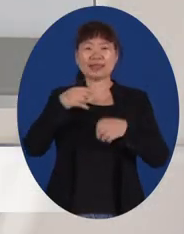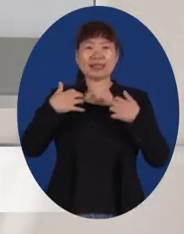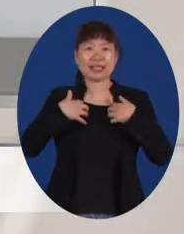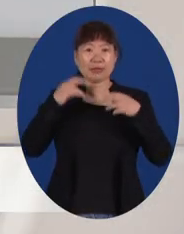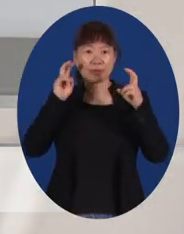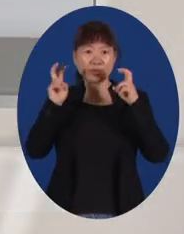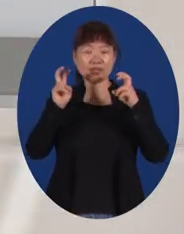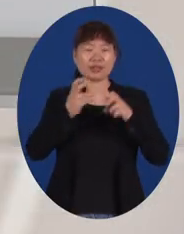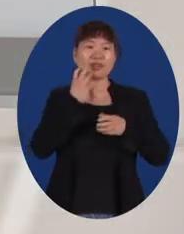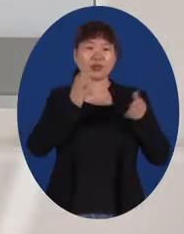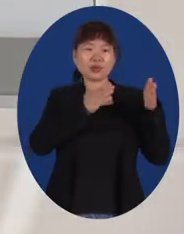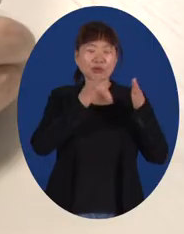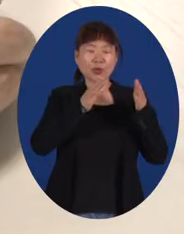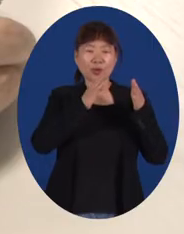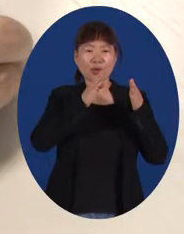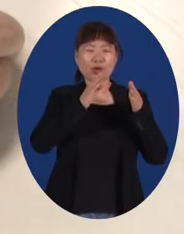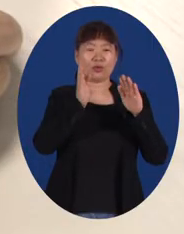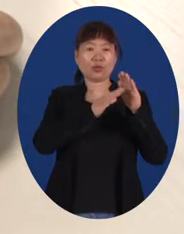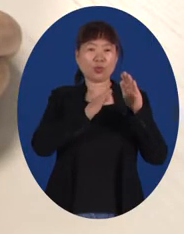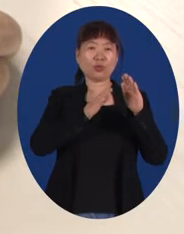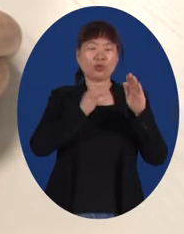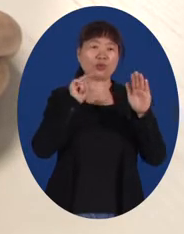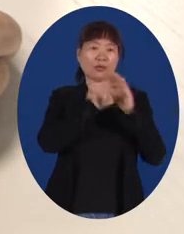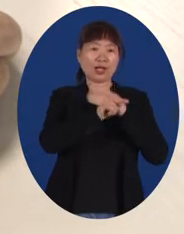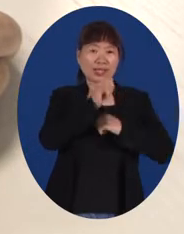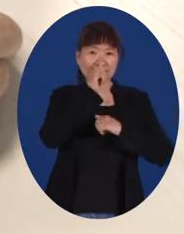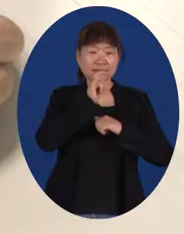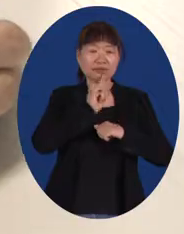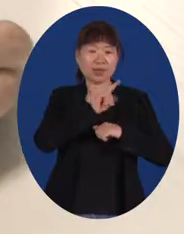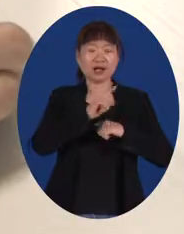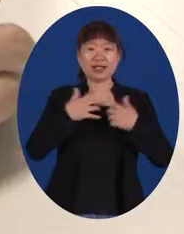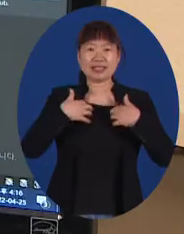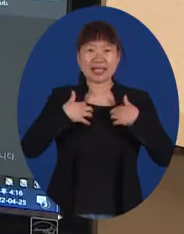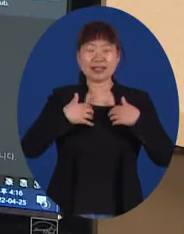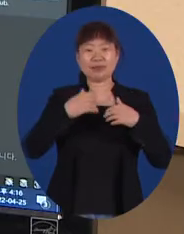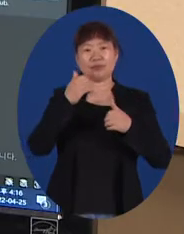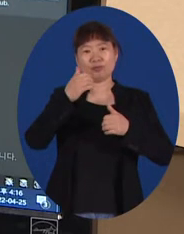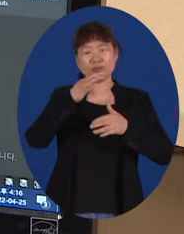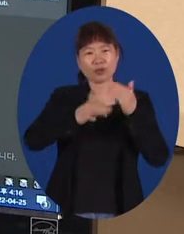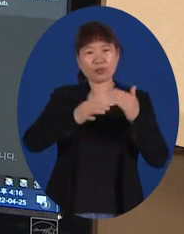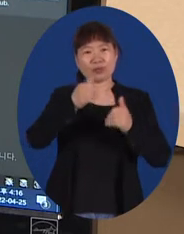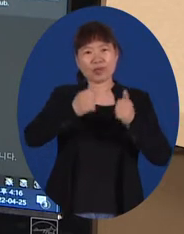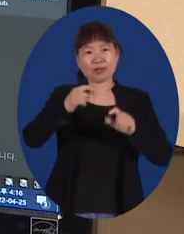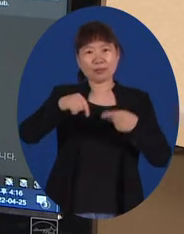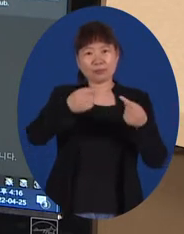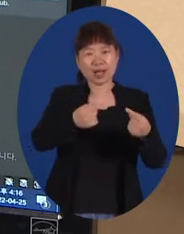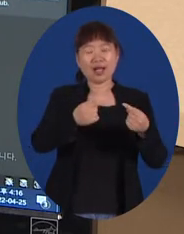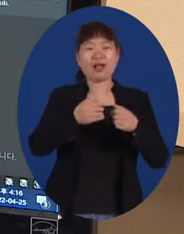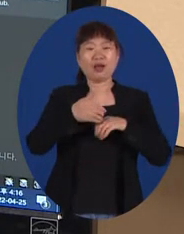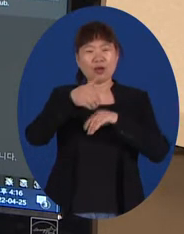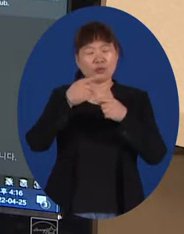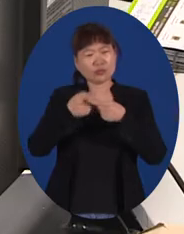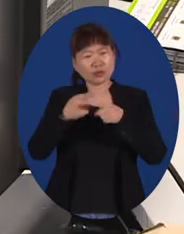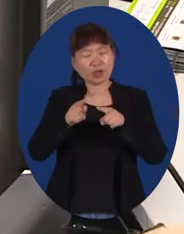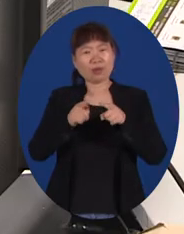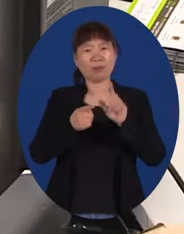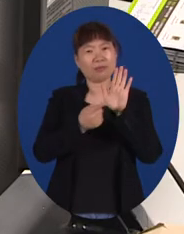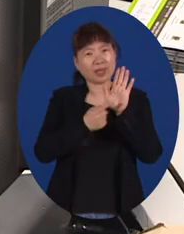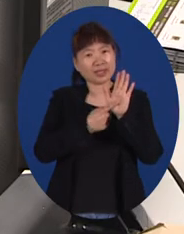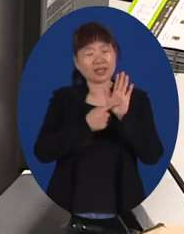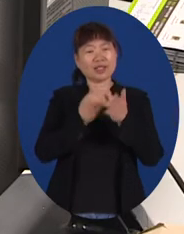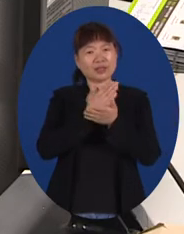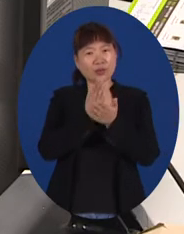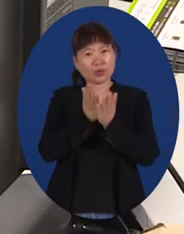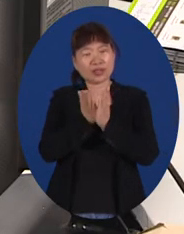들였습니다 게임 기업 재도전 지원 프로그램에 참가해 게임 분석에서부터 마케팅전략 지표 분석 등 종합적인